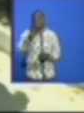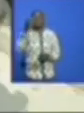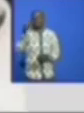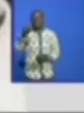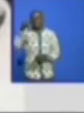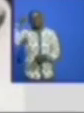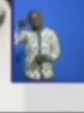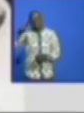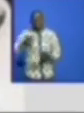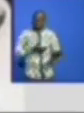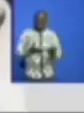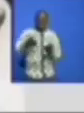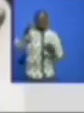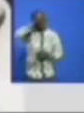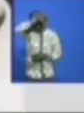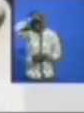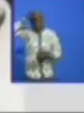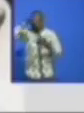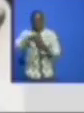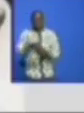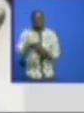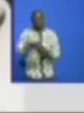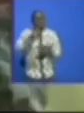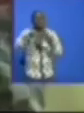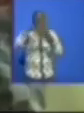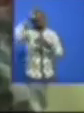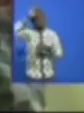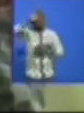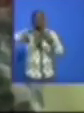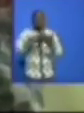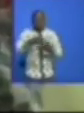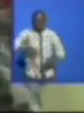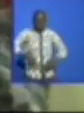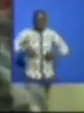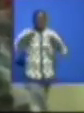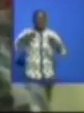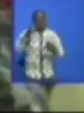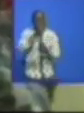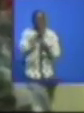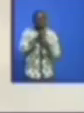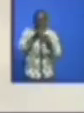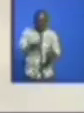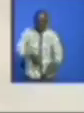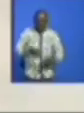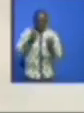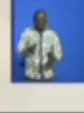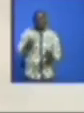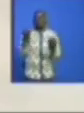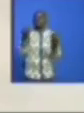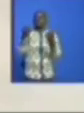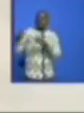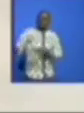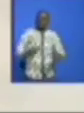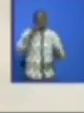de la saison sèche dans le Sahel. L'homme de toute sa vie a œuvré en faveur des agriculteurs à travers plusieurs actions. Il a tiré